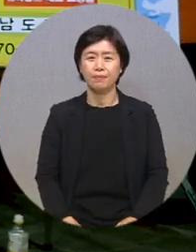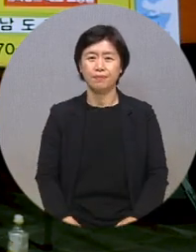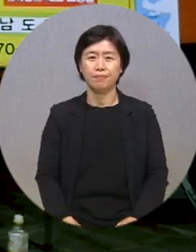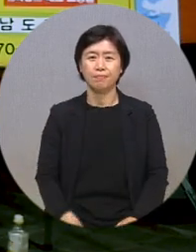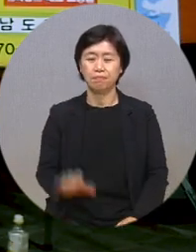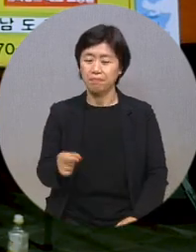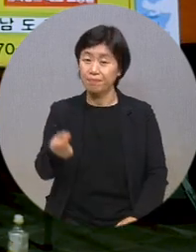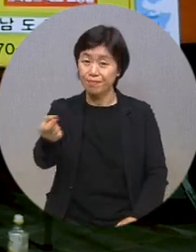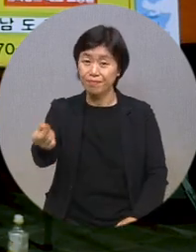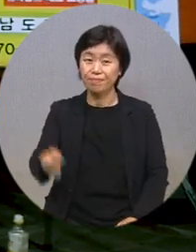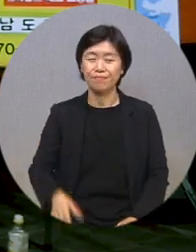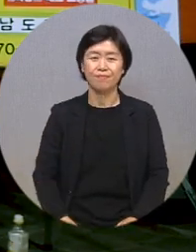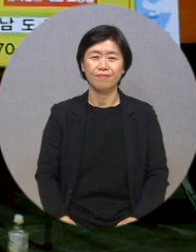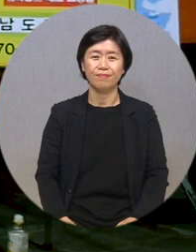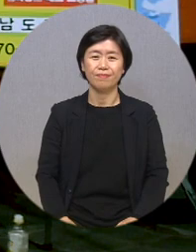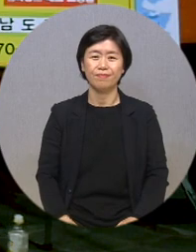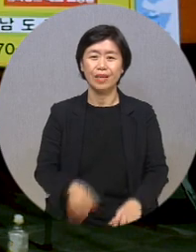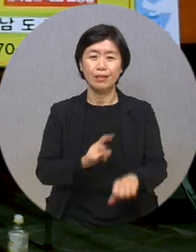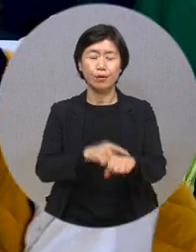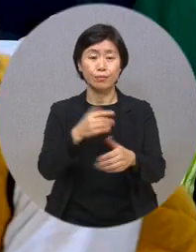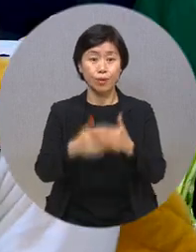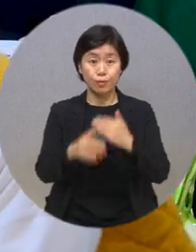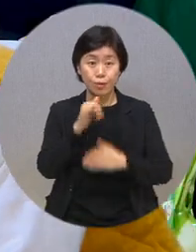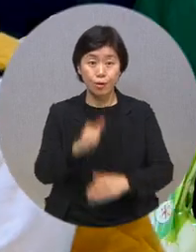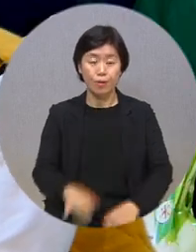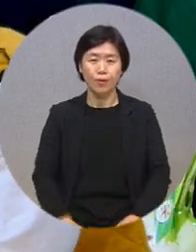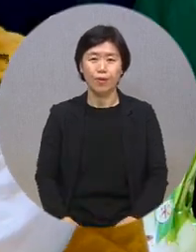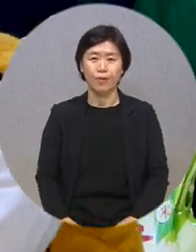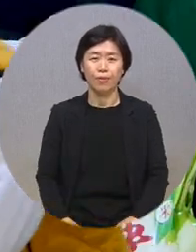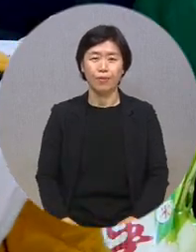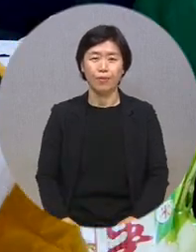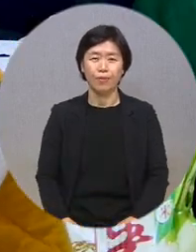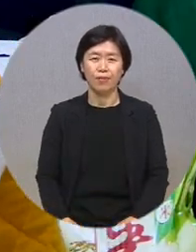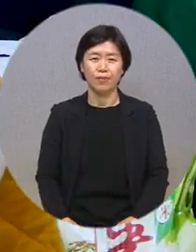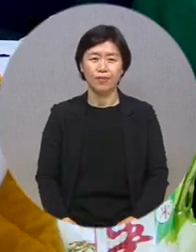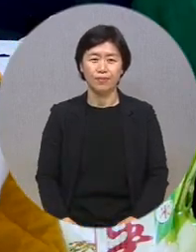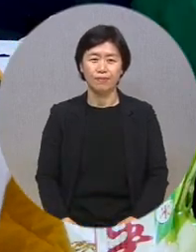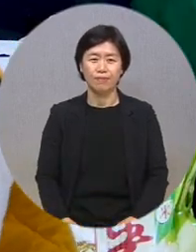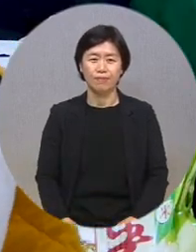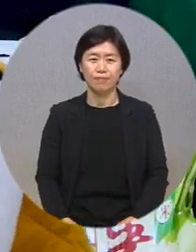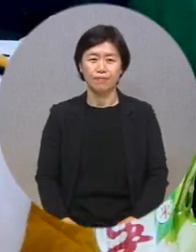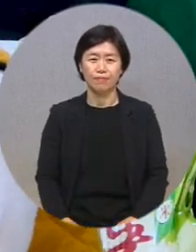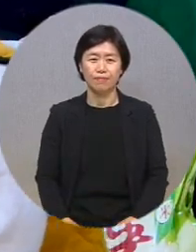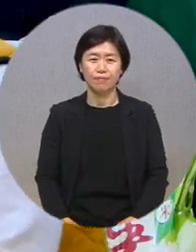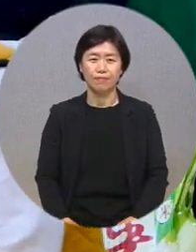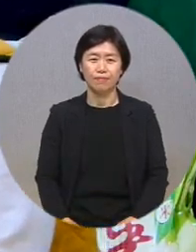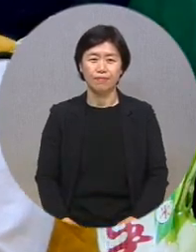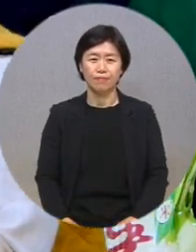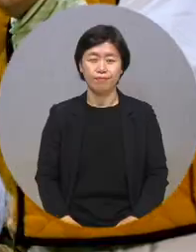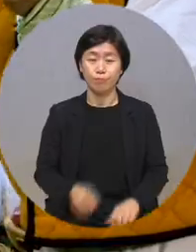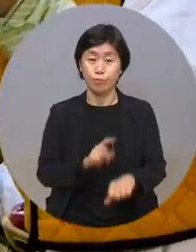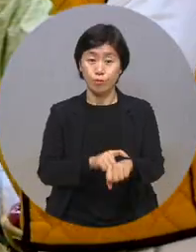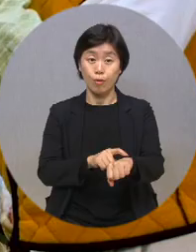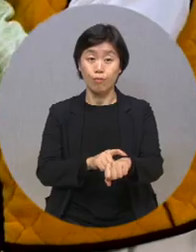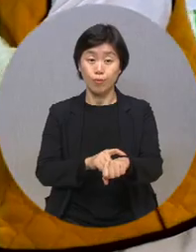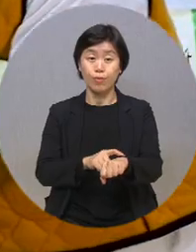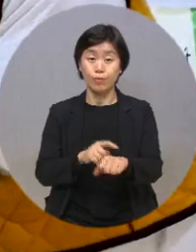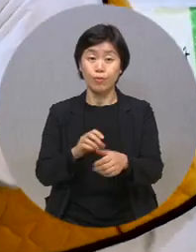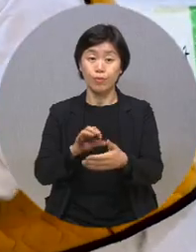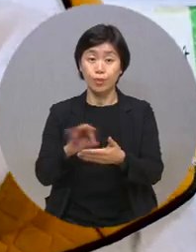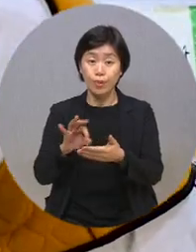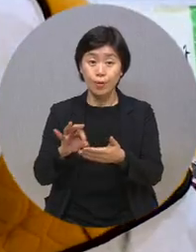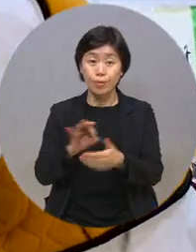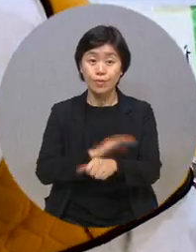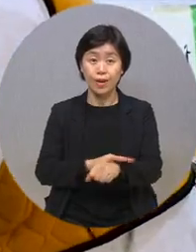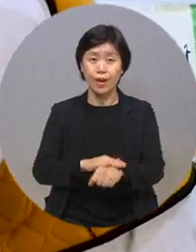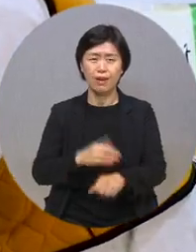저다 나. 야 30초 동안. 먹으라고요. 야 30초 동안. 알차게. 오. 바닥 먹어. 저희는